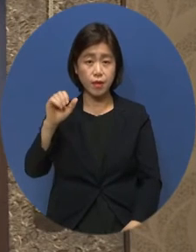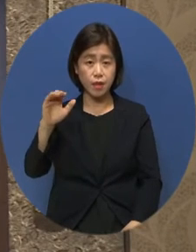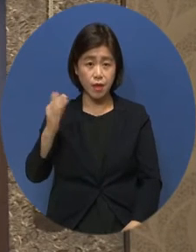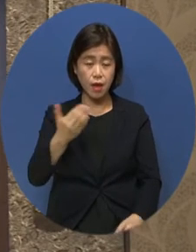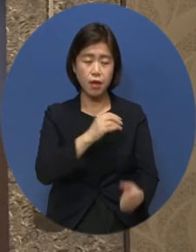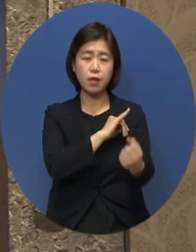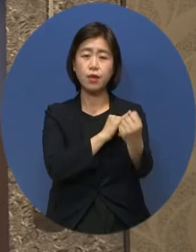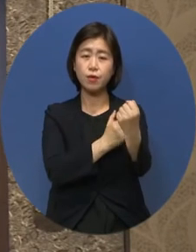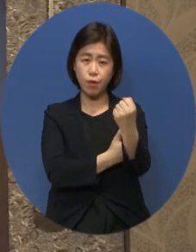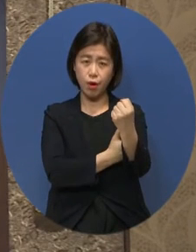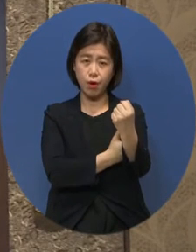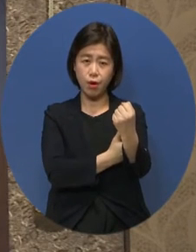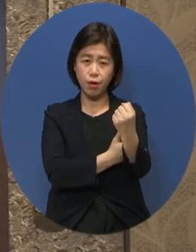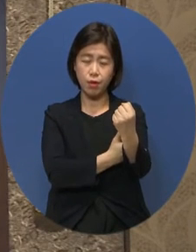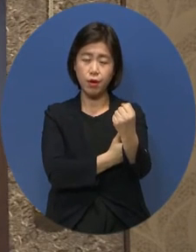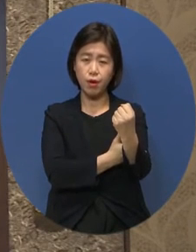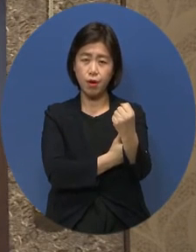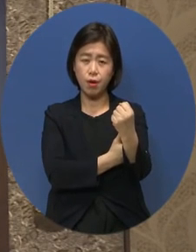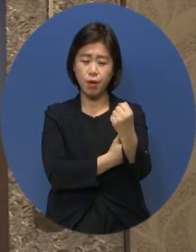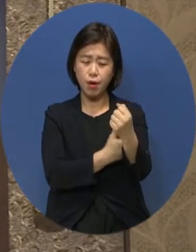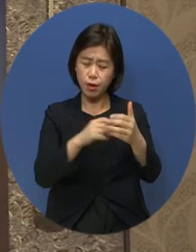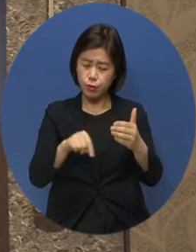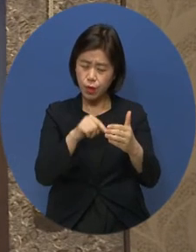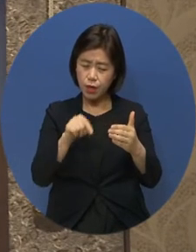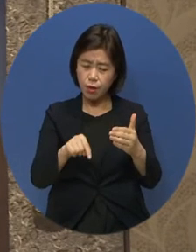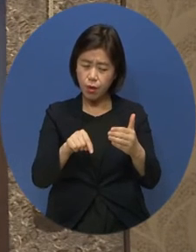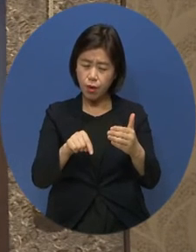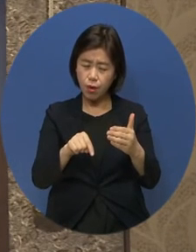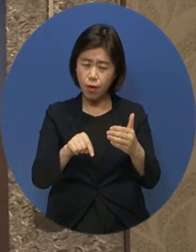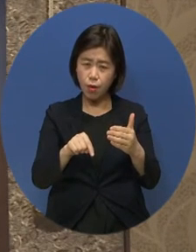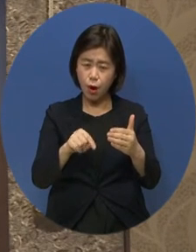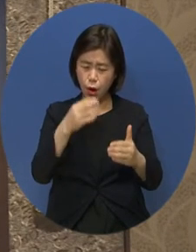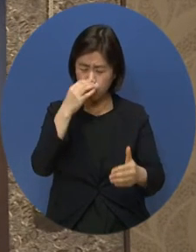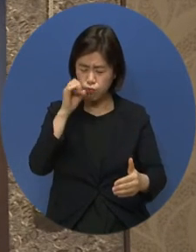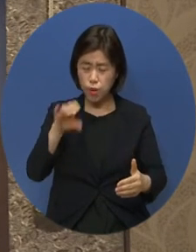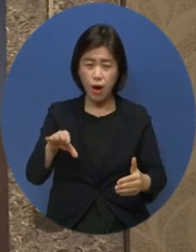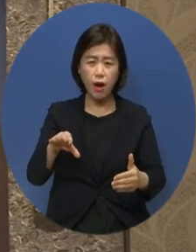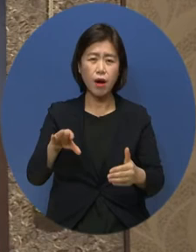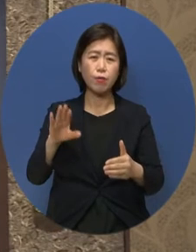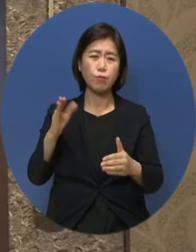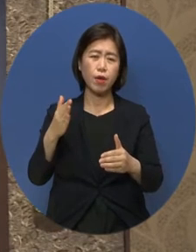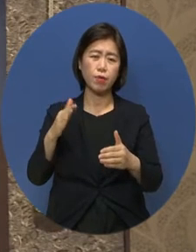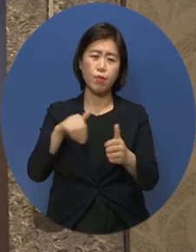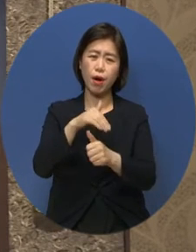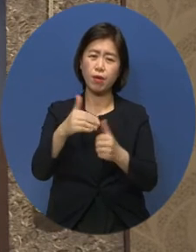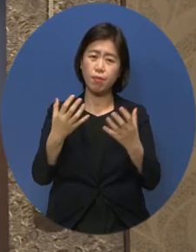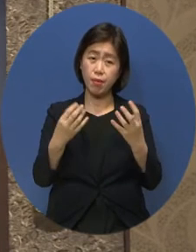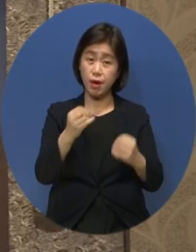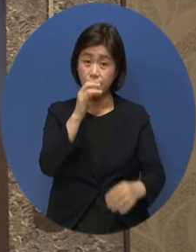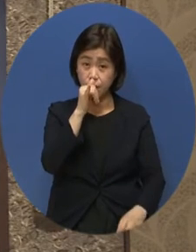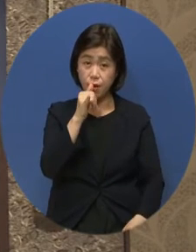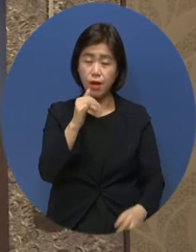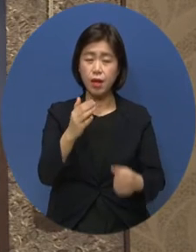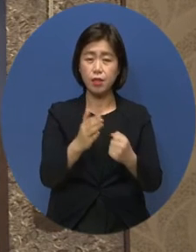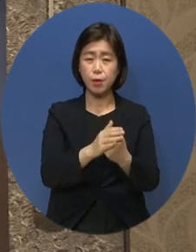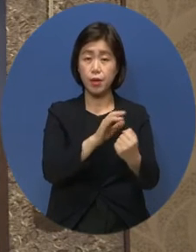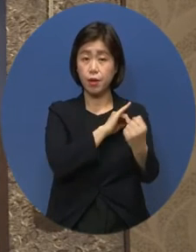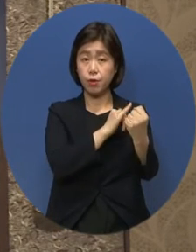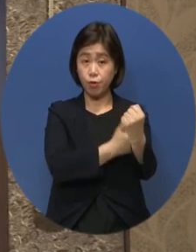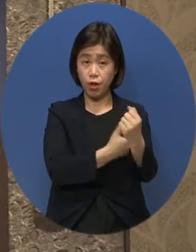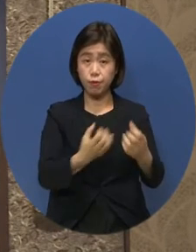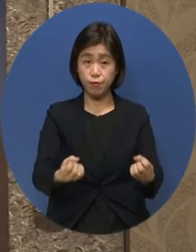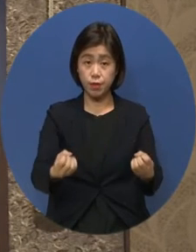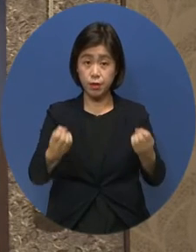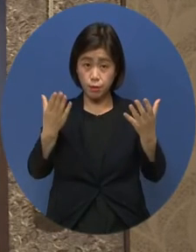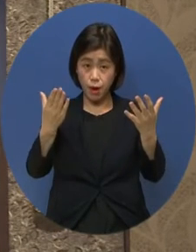설 되는 측면이 없지 않아 있다 그래서 이런 것들을 우리가 페스티벌을 인권 페스티벌을 통해서 인권의